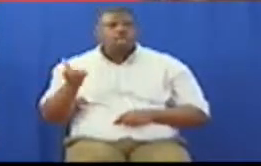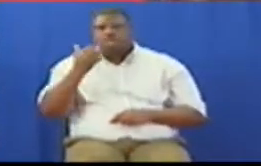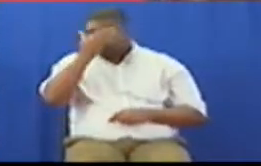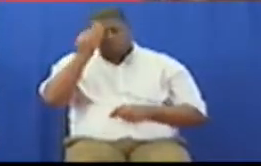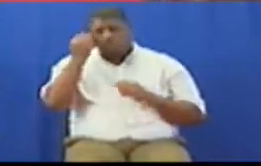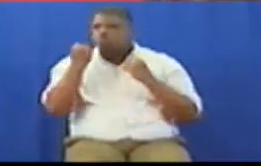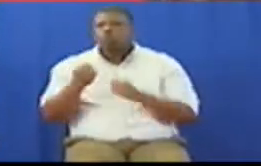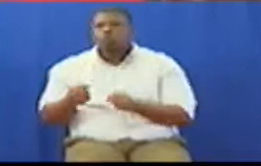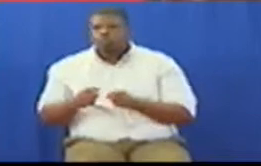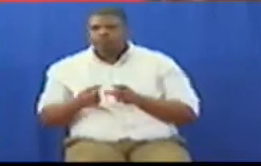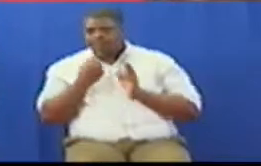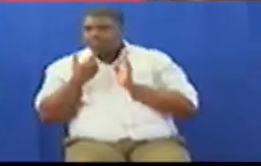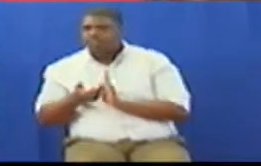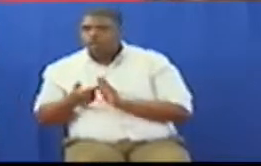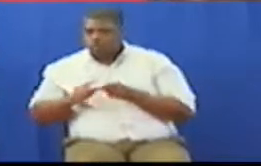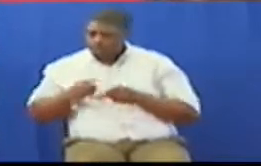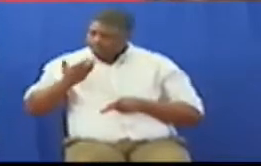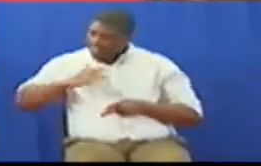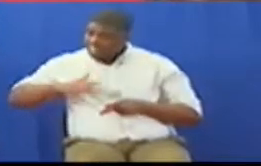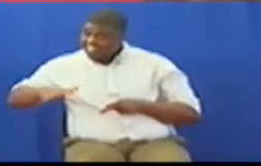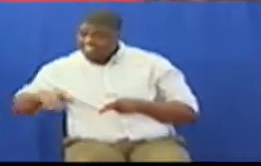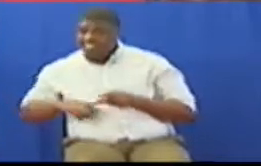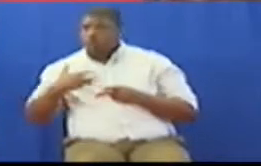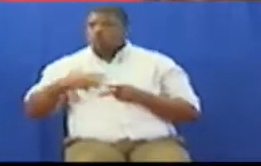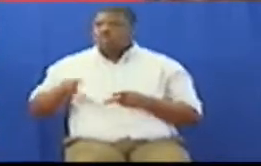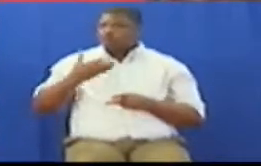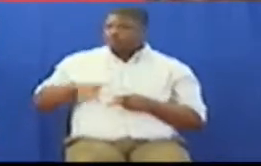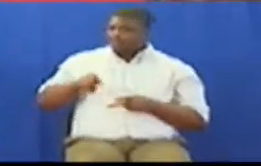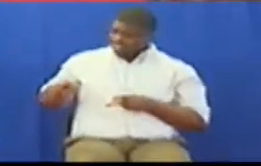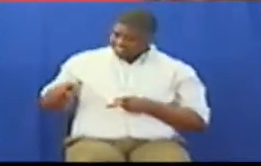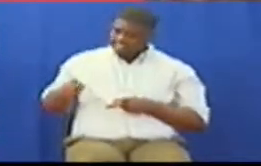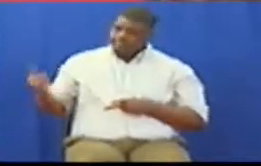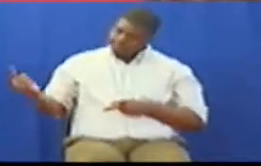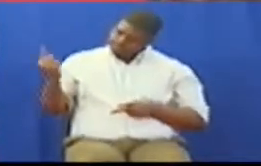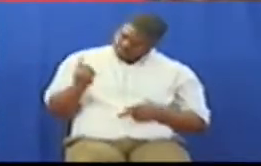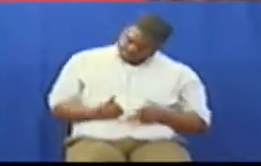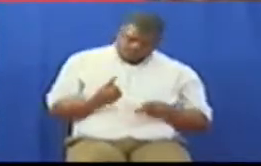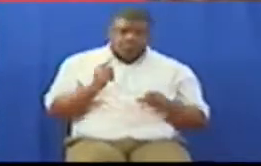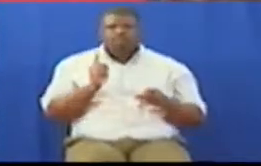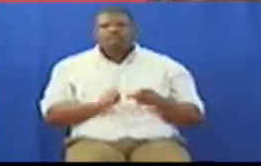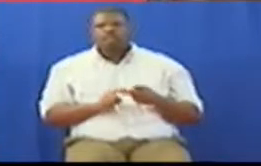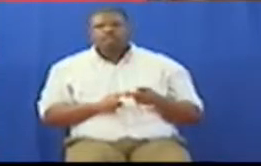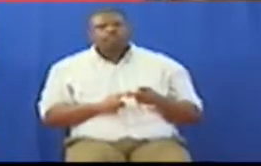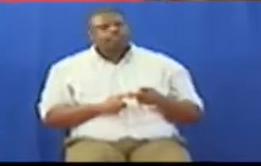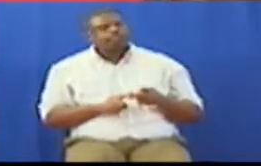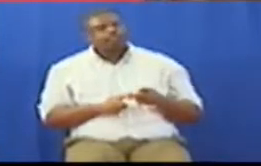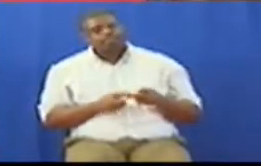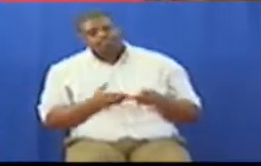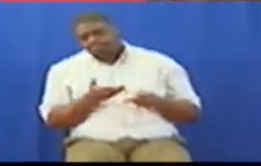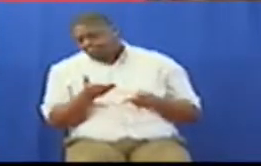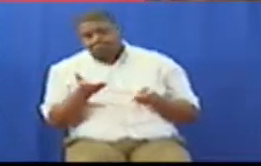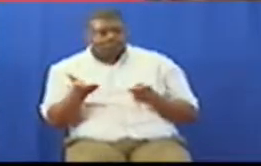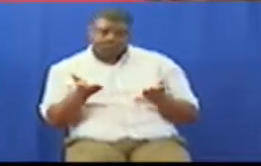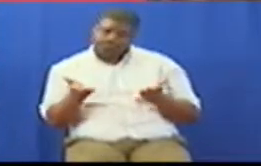maji ambalo waliongozana na waheshimiwa mawaziri na naibu waziri. Na kwa kweli